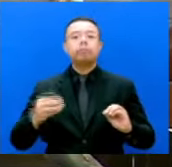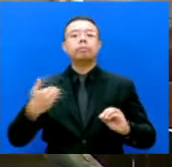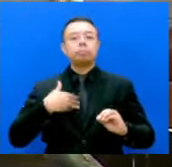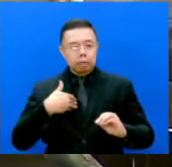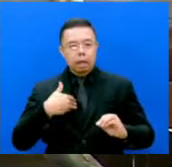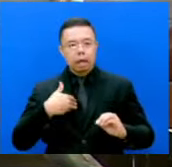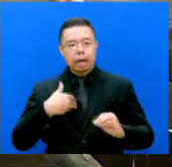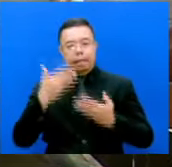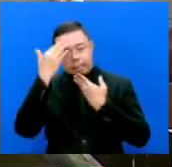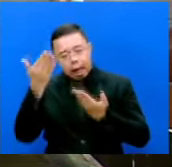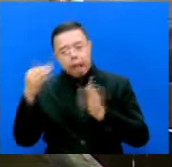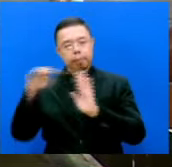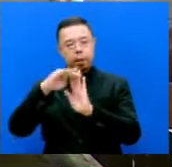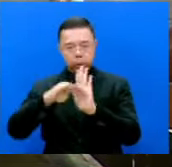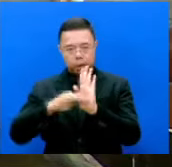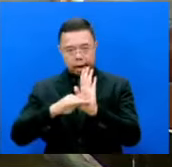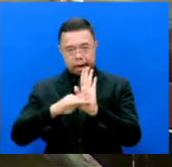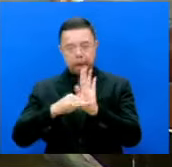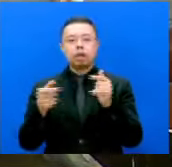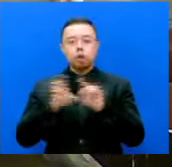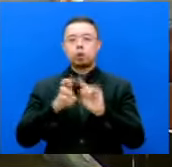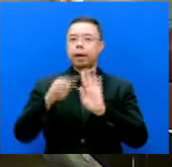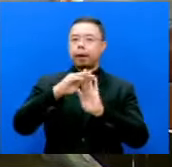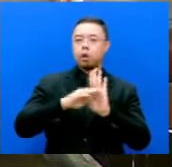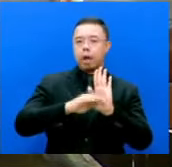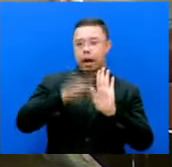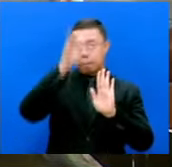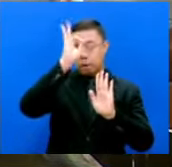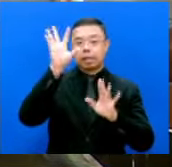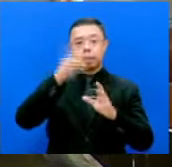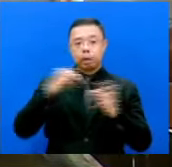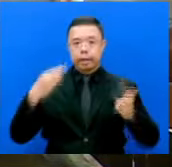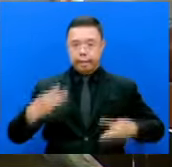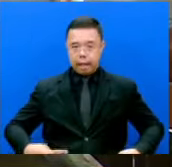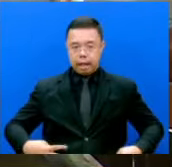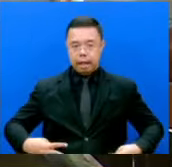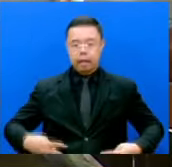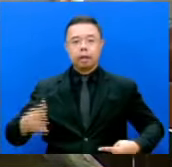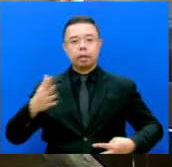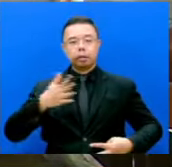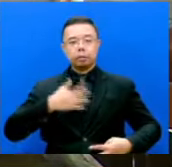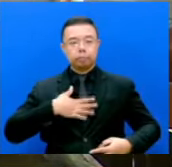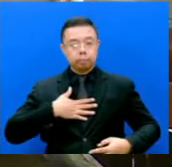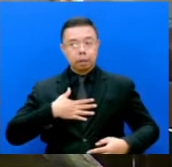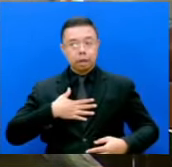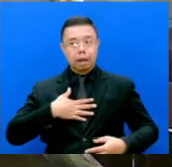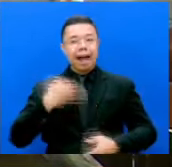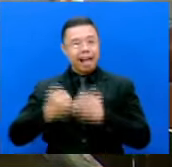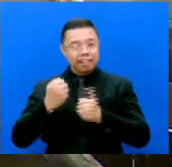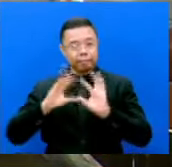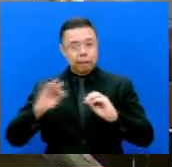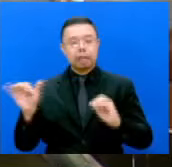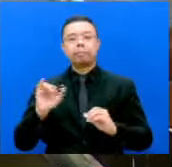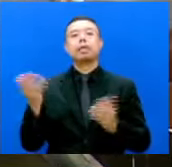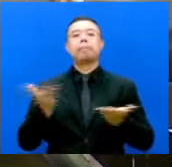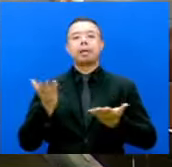saya taat kepada aturan-aturan di kepolisian. Juga terkait dengan kode etik. Saya aktif bekerja seperti